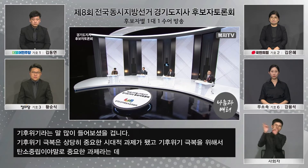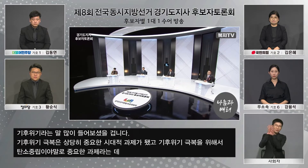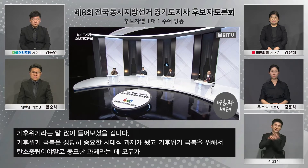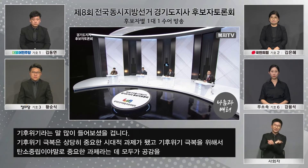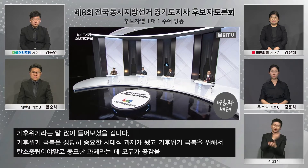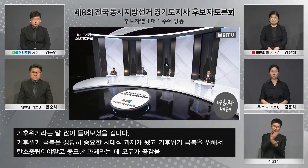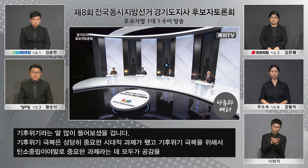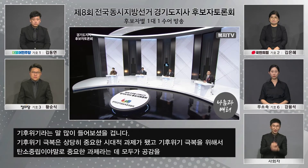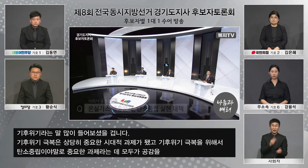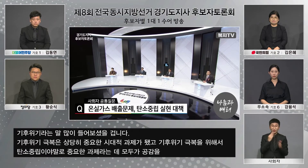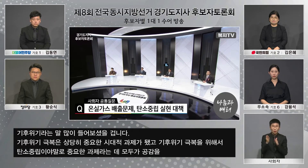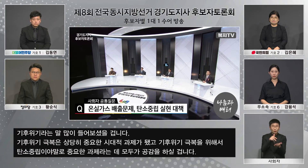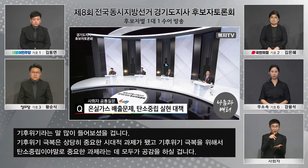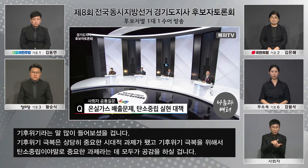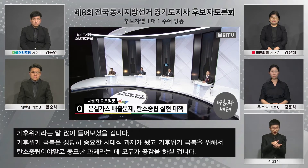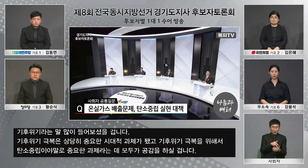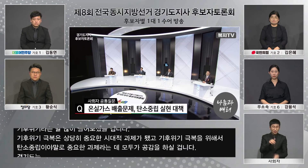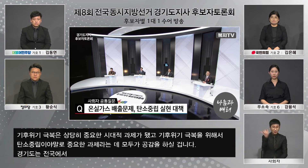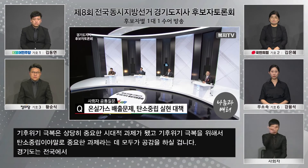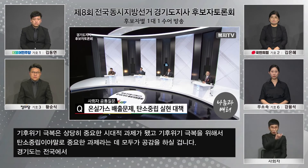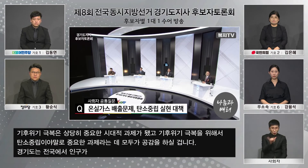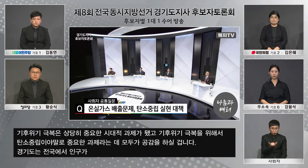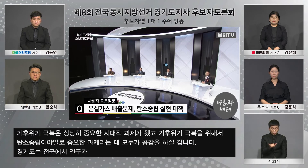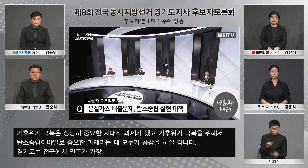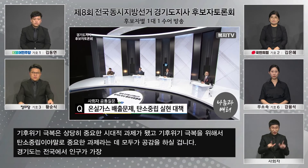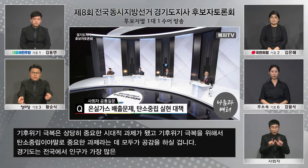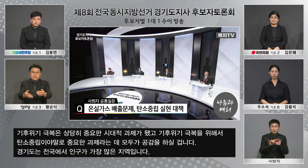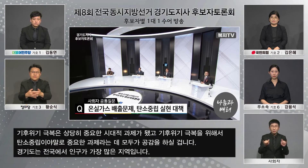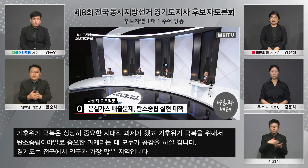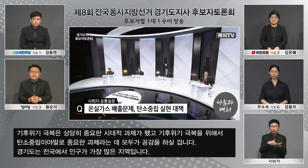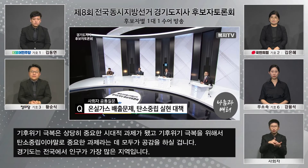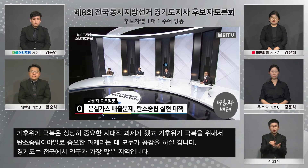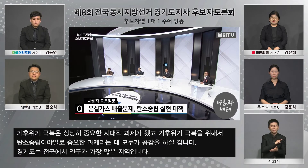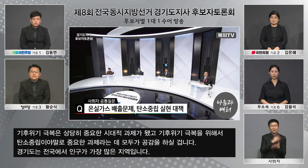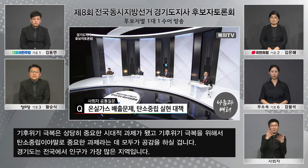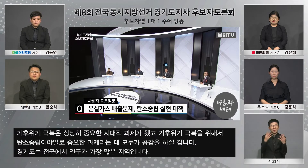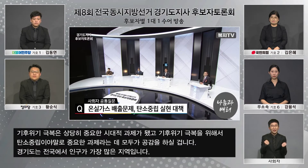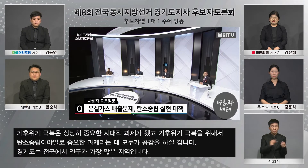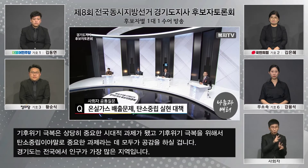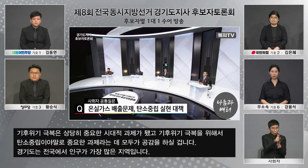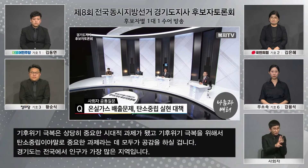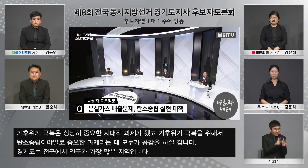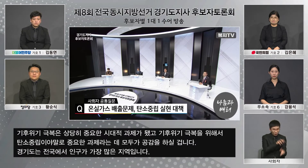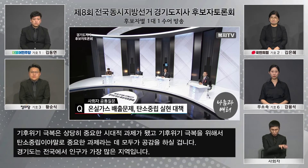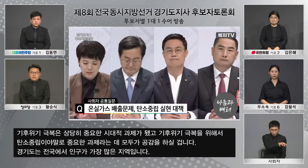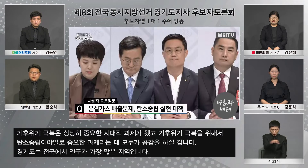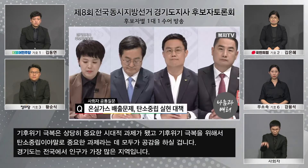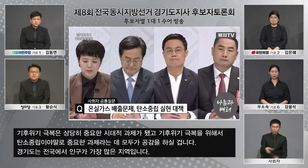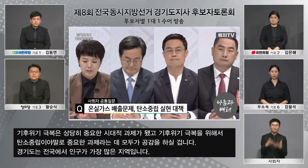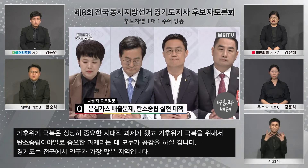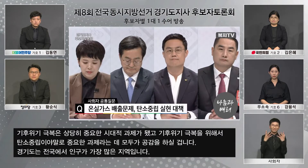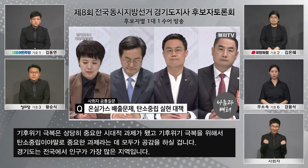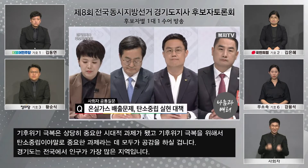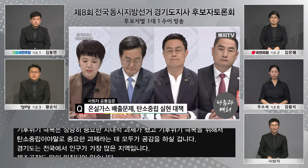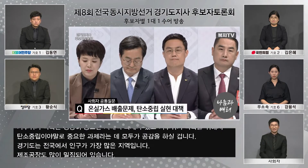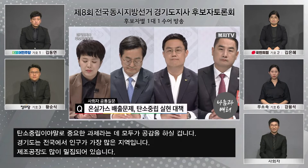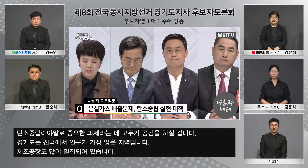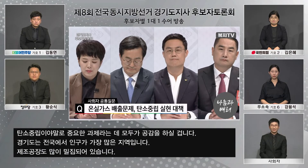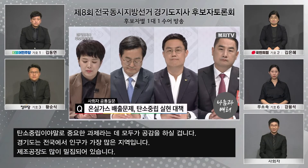경기도는 전국에서 인구가 가장 많은 지역입니다. 제조업 공장도 많이 밀집돼 있습니다. 그러다